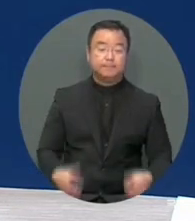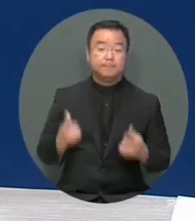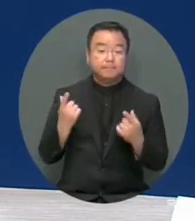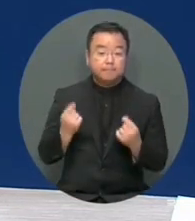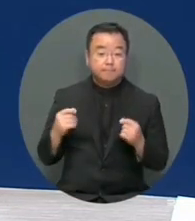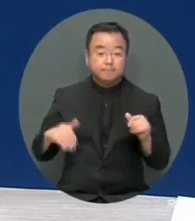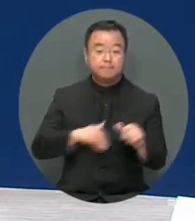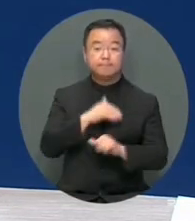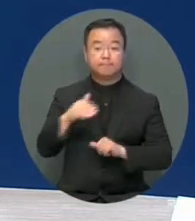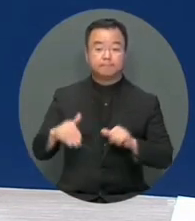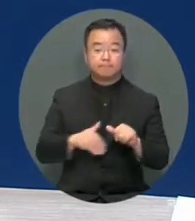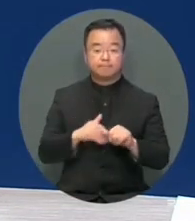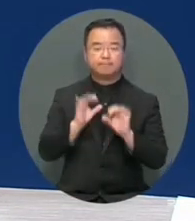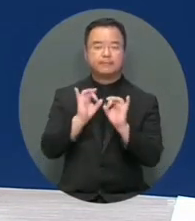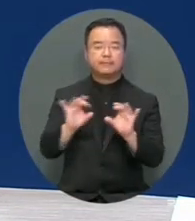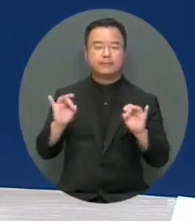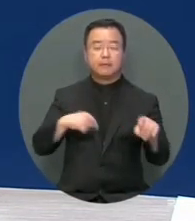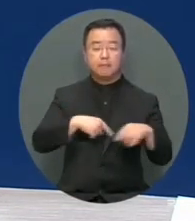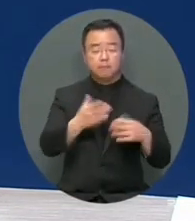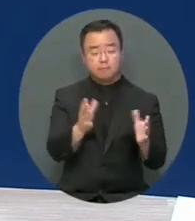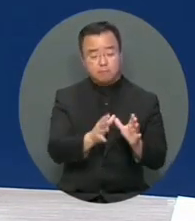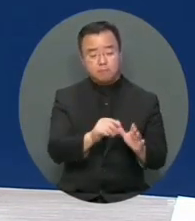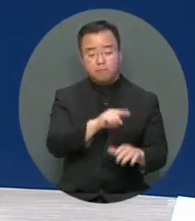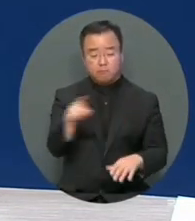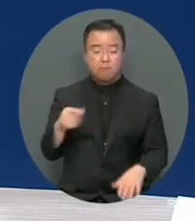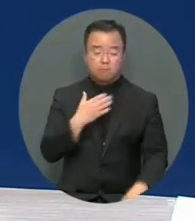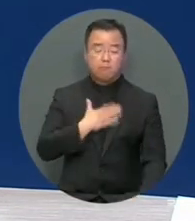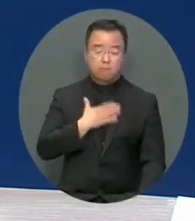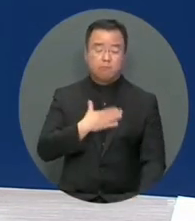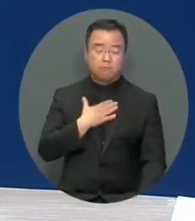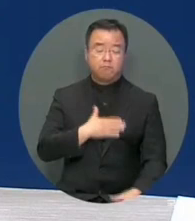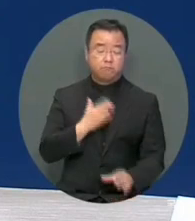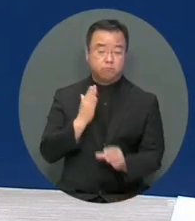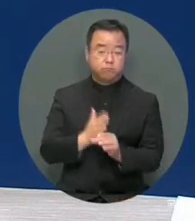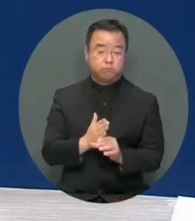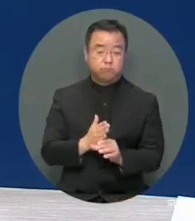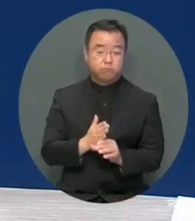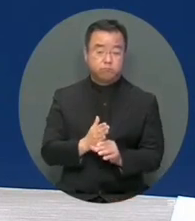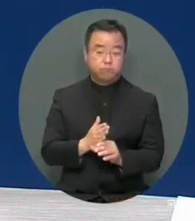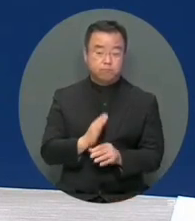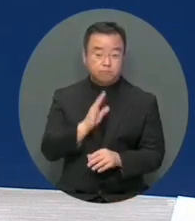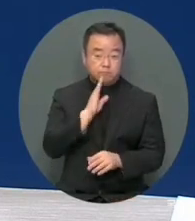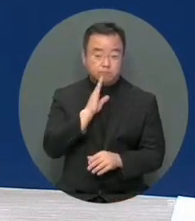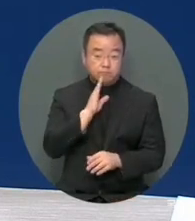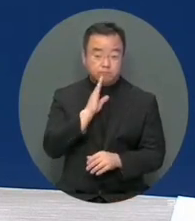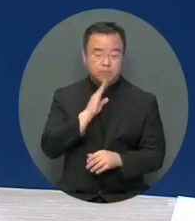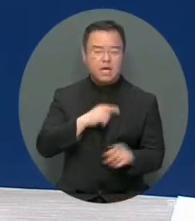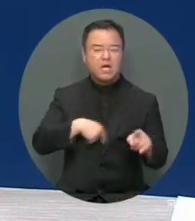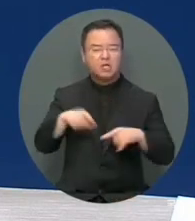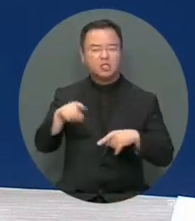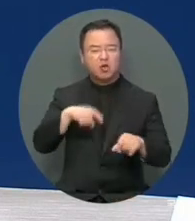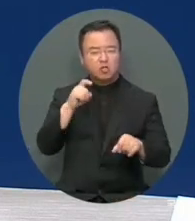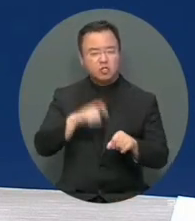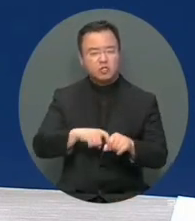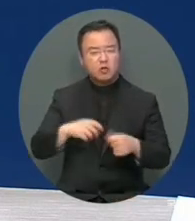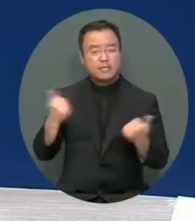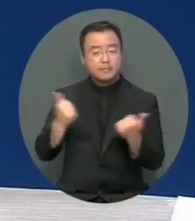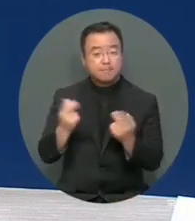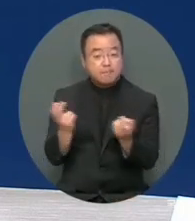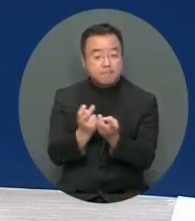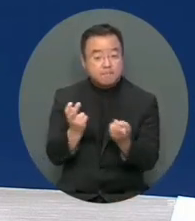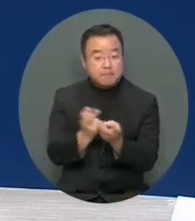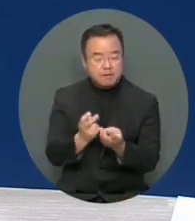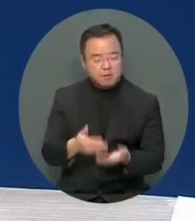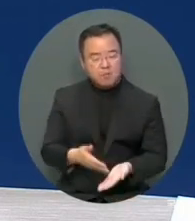과정들을 각 당이 충분히 알고 있기 때문에 하나의 정치적인 협상